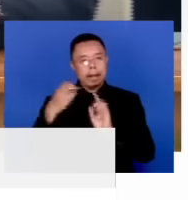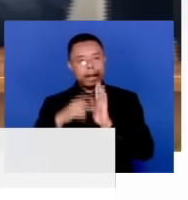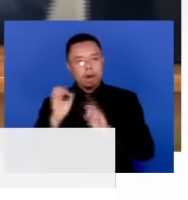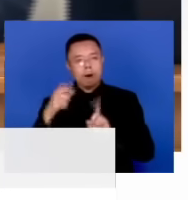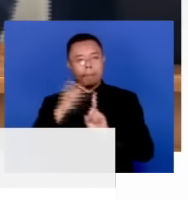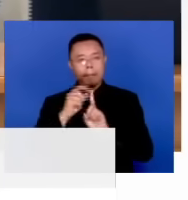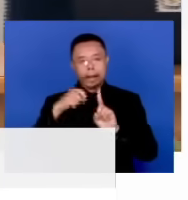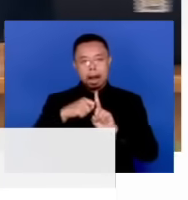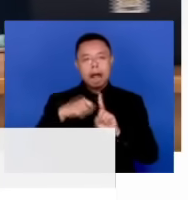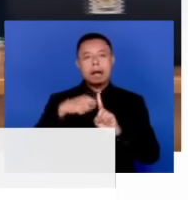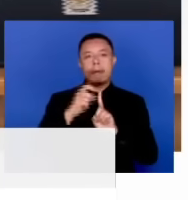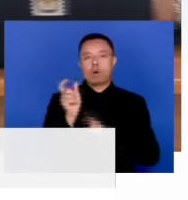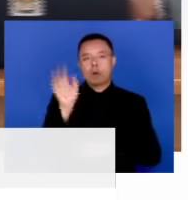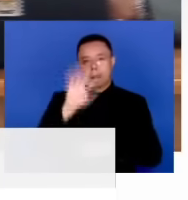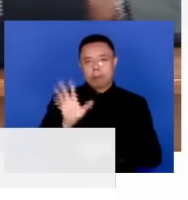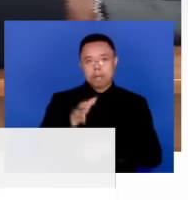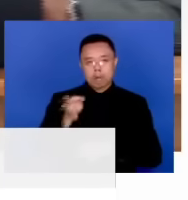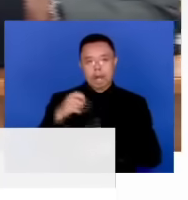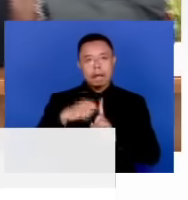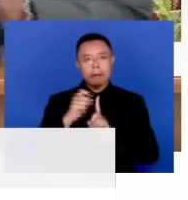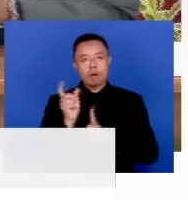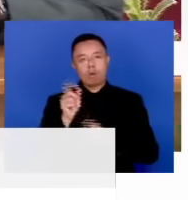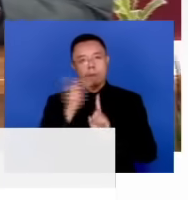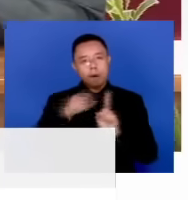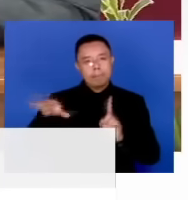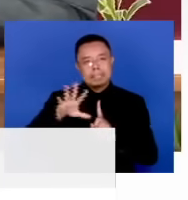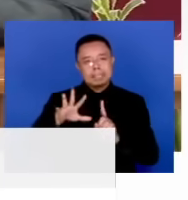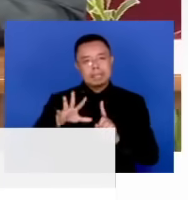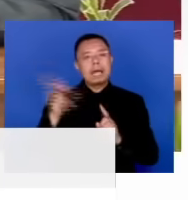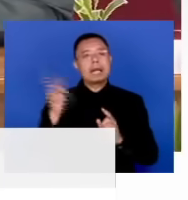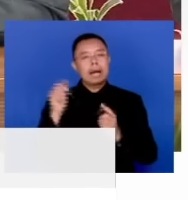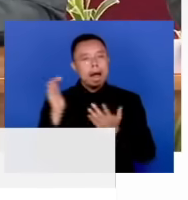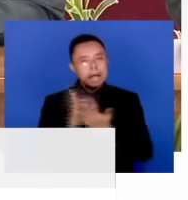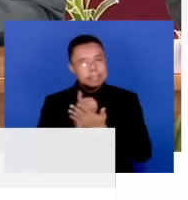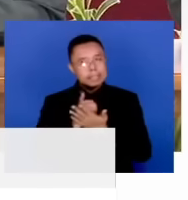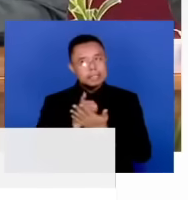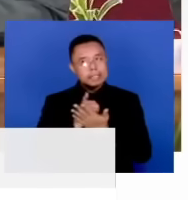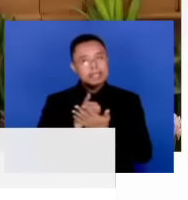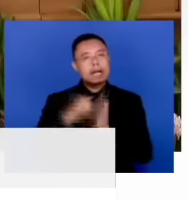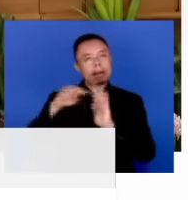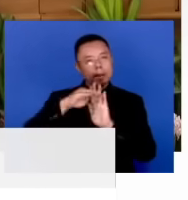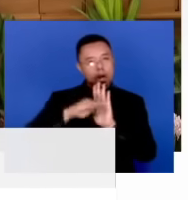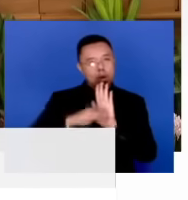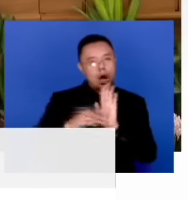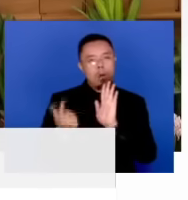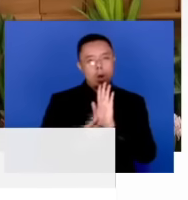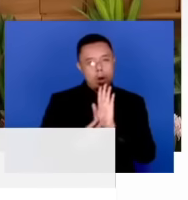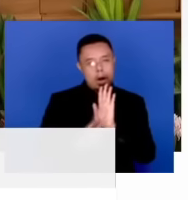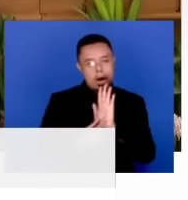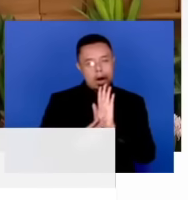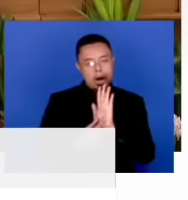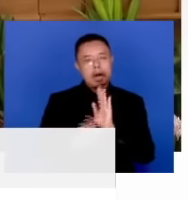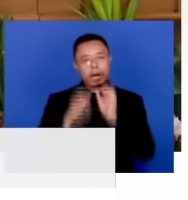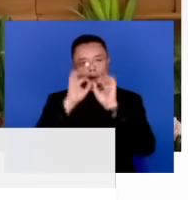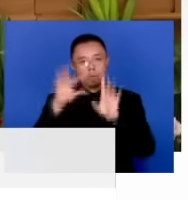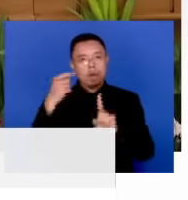KPU Kabupaten atau Kota, KPU Provinsi dan juga KPU berdasarkan ketentuan dan juga peraturan dari perundang-undangan. Nah, sebagai